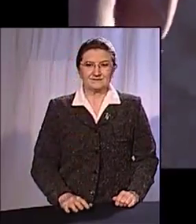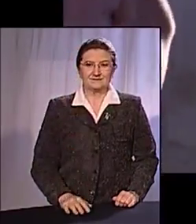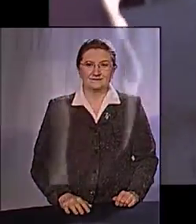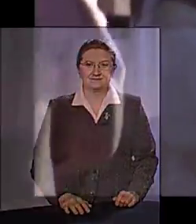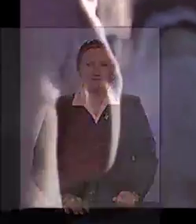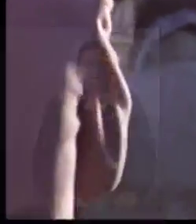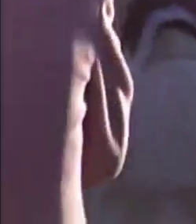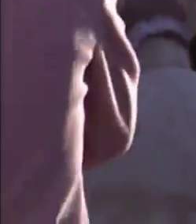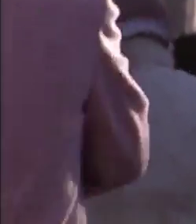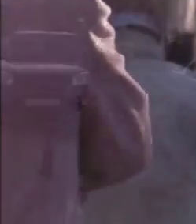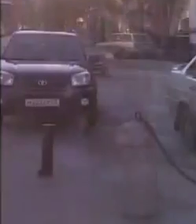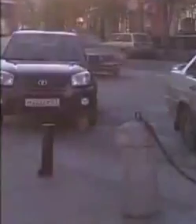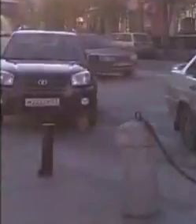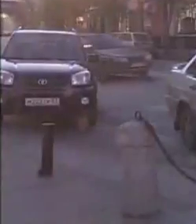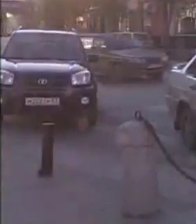ПОТЕЛЬМЕНТ€